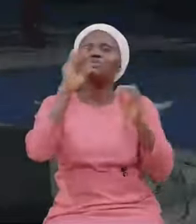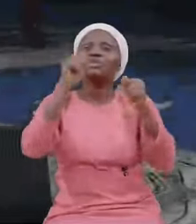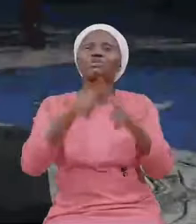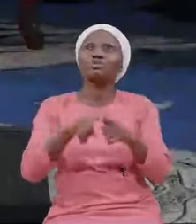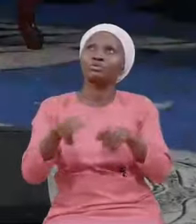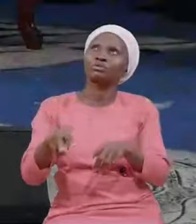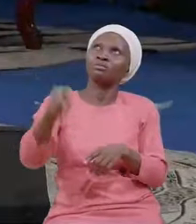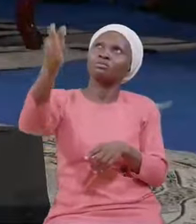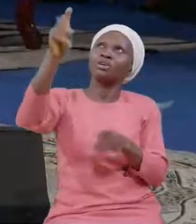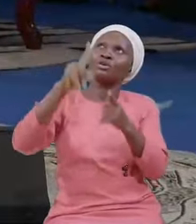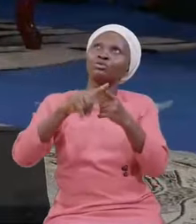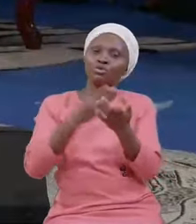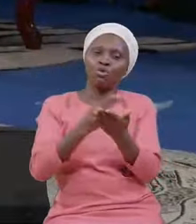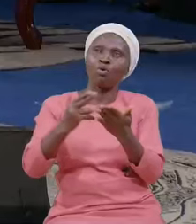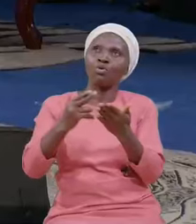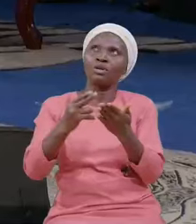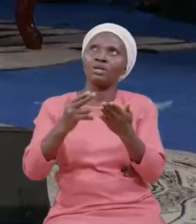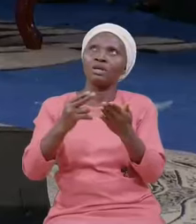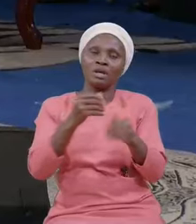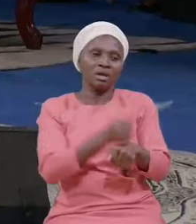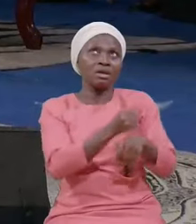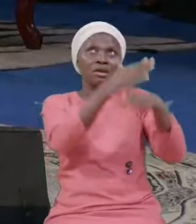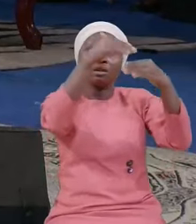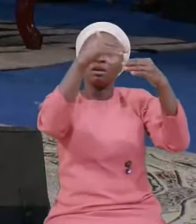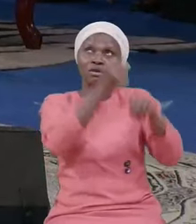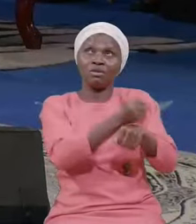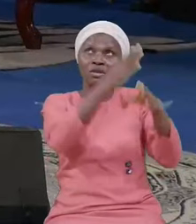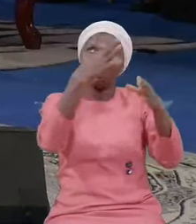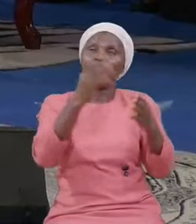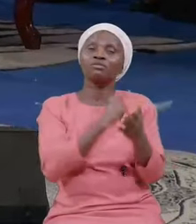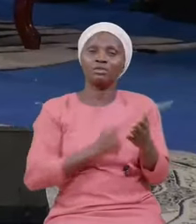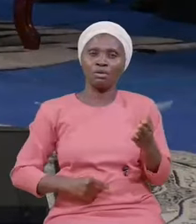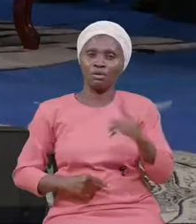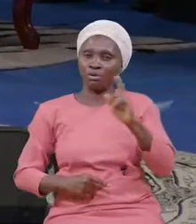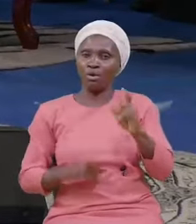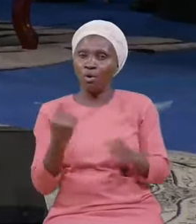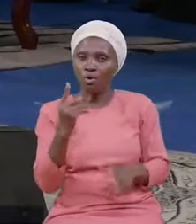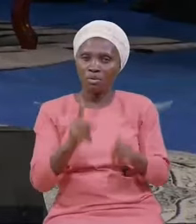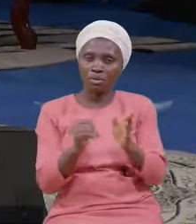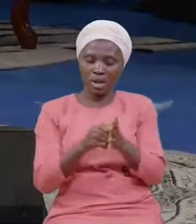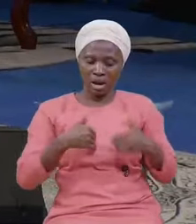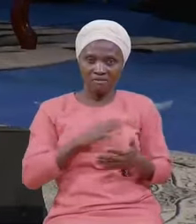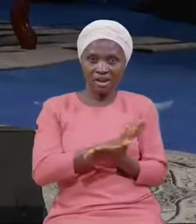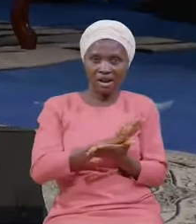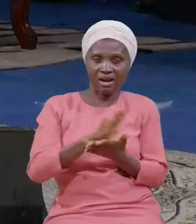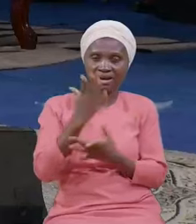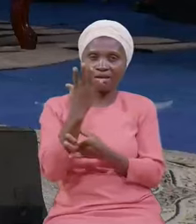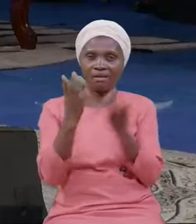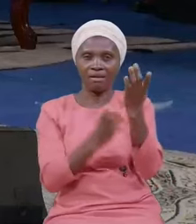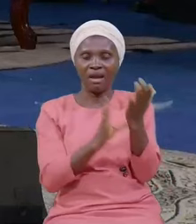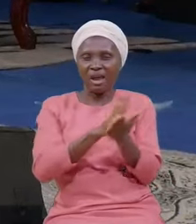pourra se lever en son lieu saint? Ceux qui ont le cœur pur et les mains innocentes.